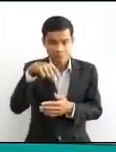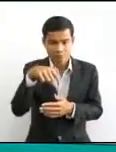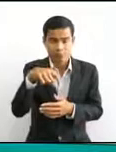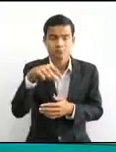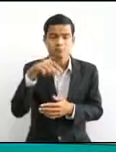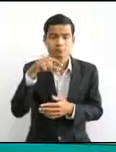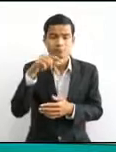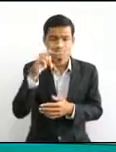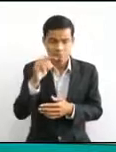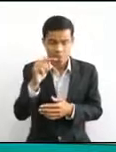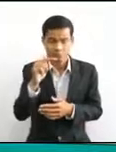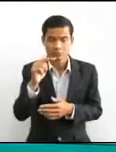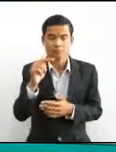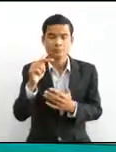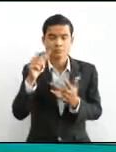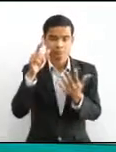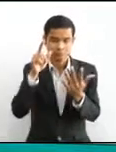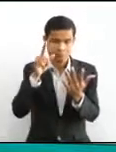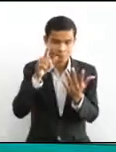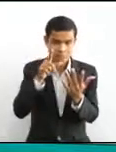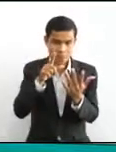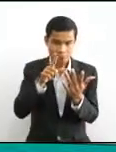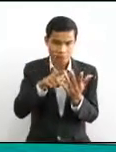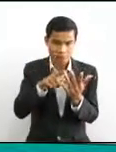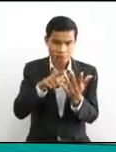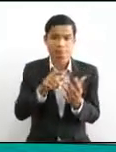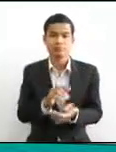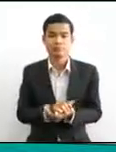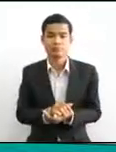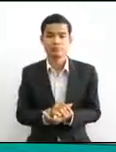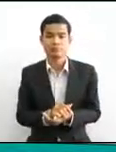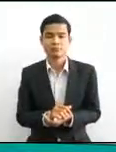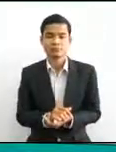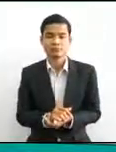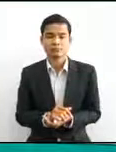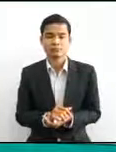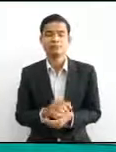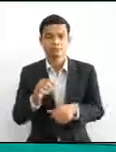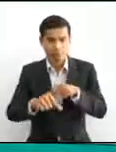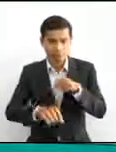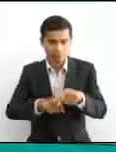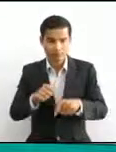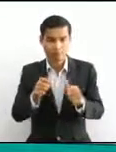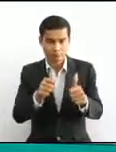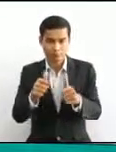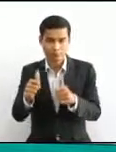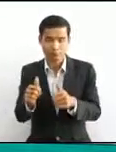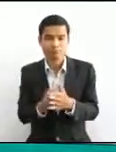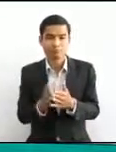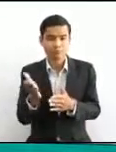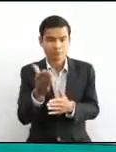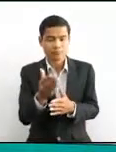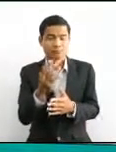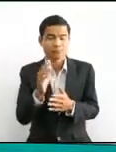ngỡ con bình tạ muối con cha là ona con là con nè ăn nè